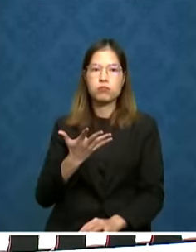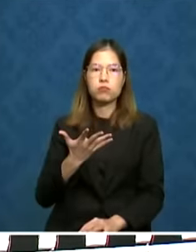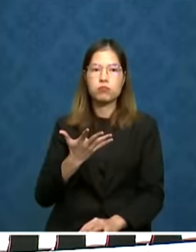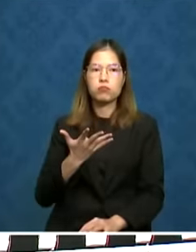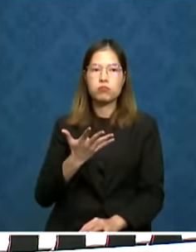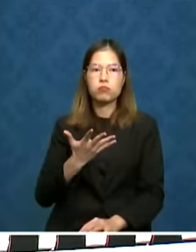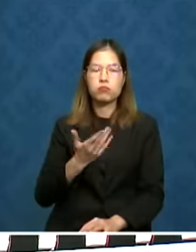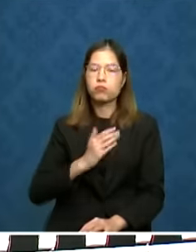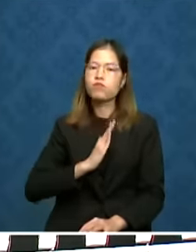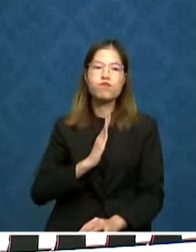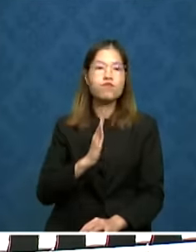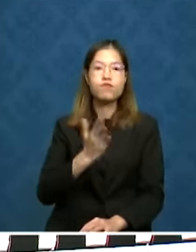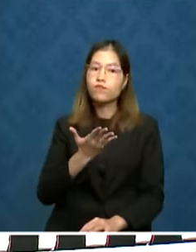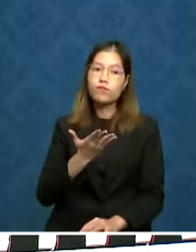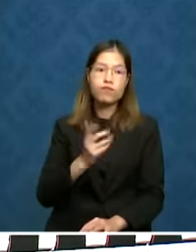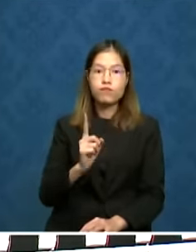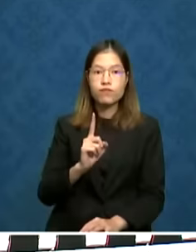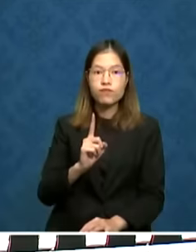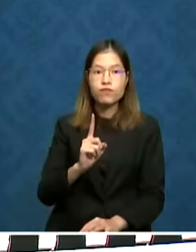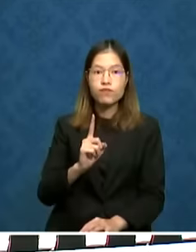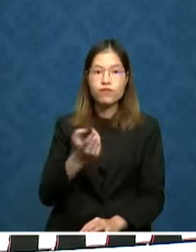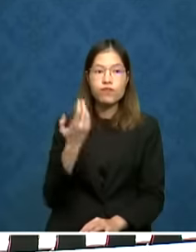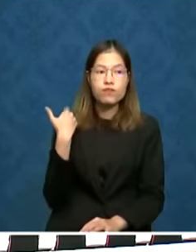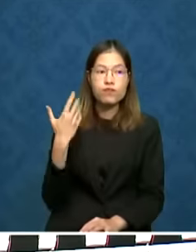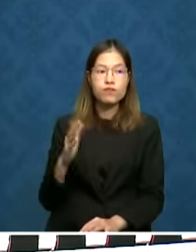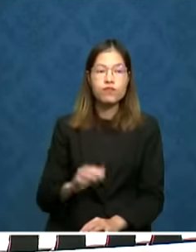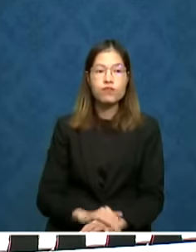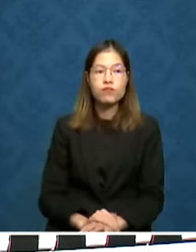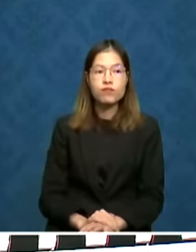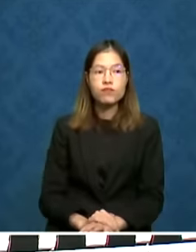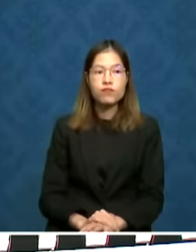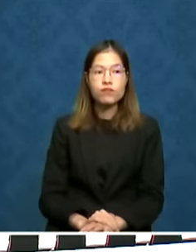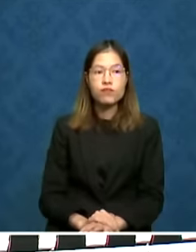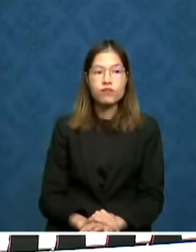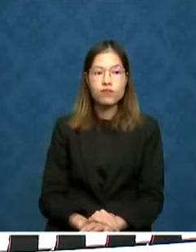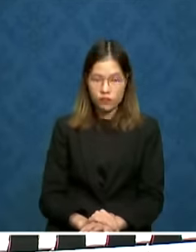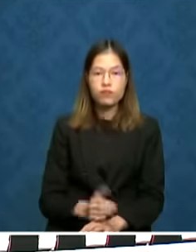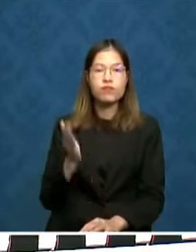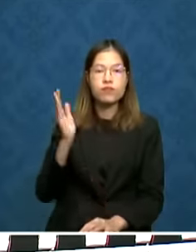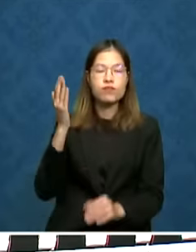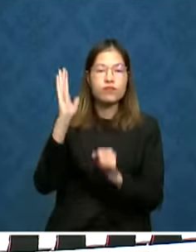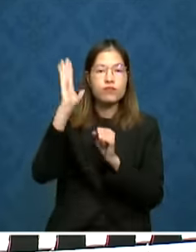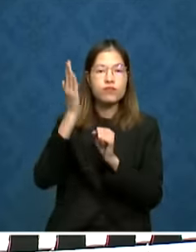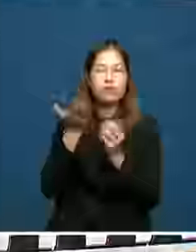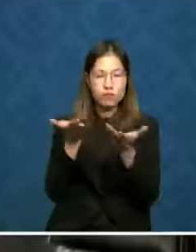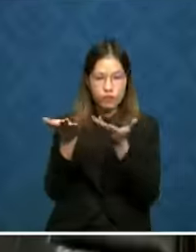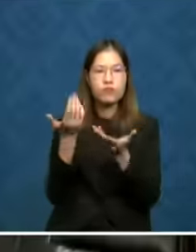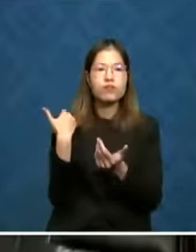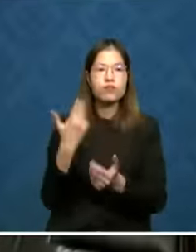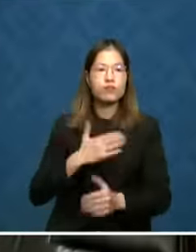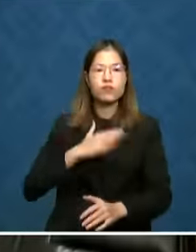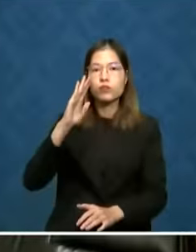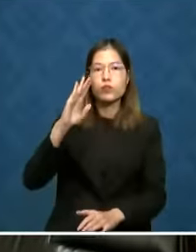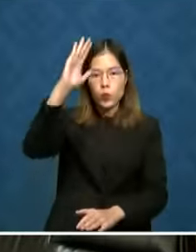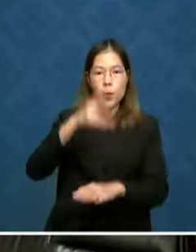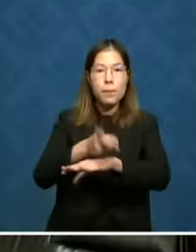ผมไมเปนกลางตรไหนแลวครัเชิญครั ๆ เชิญท่ลัสิมน ครั VISTAales ผมประท leng